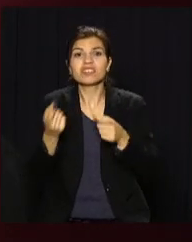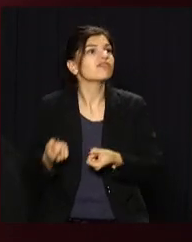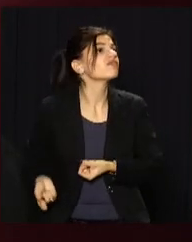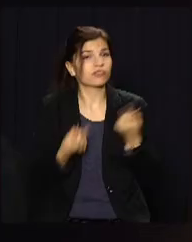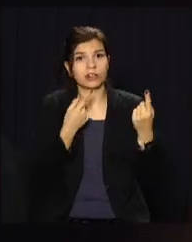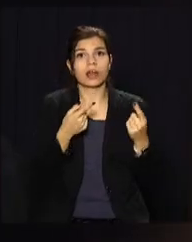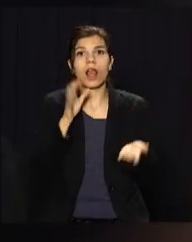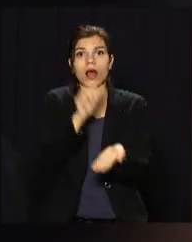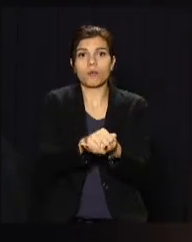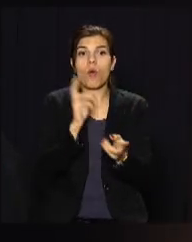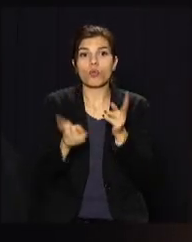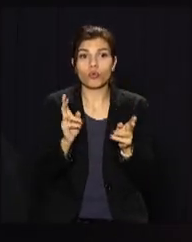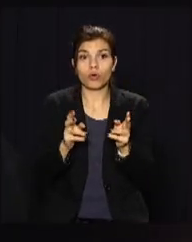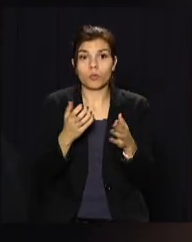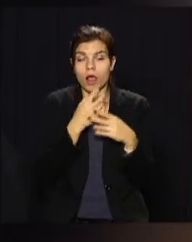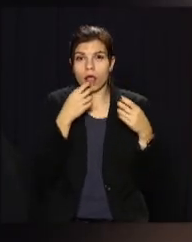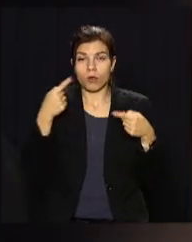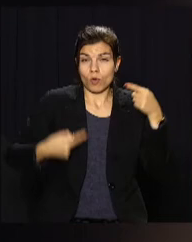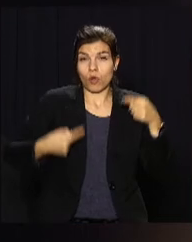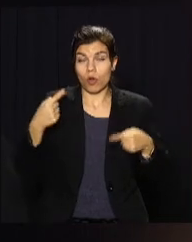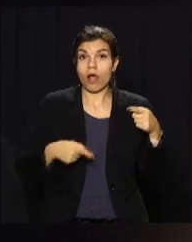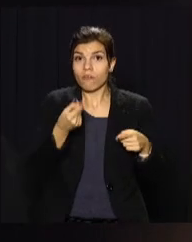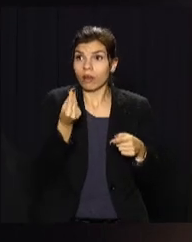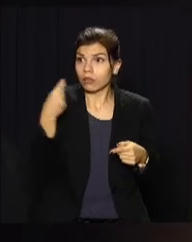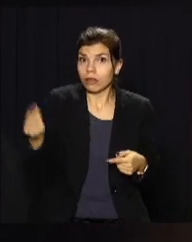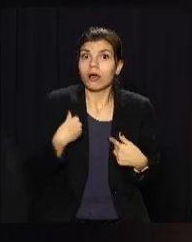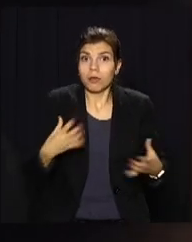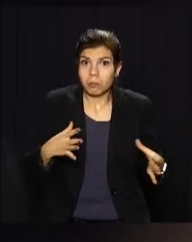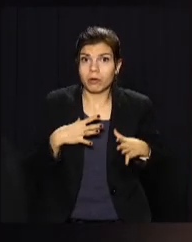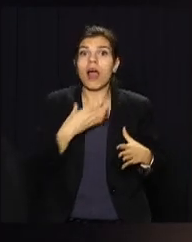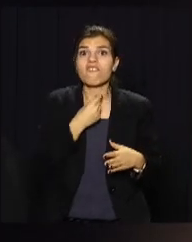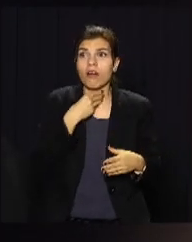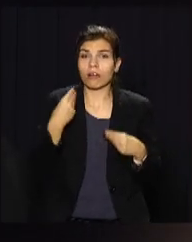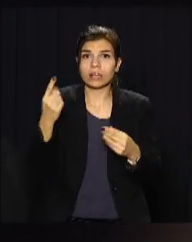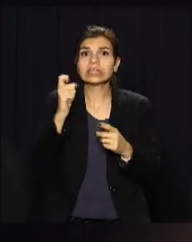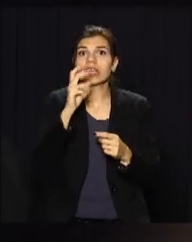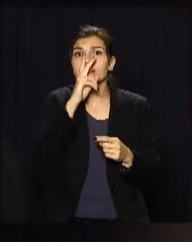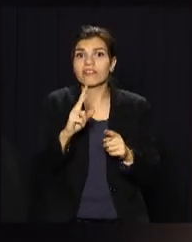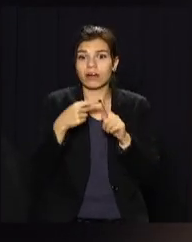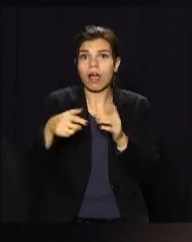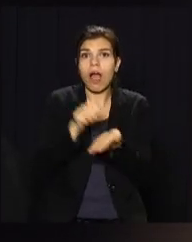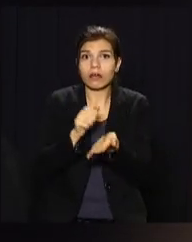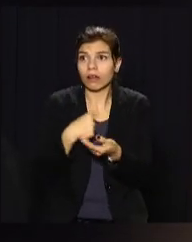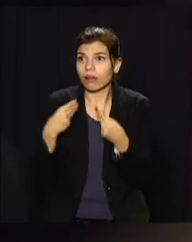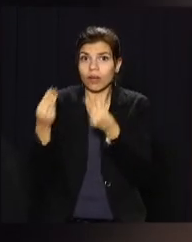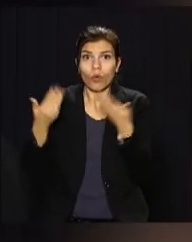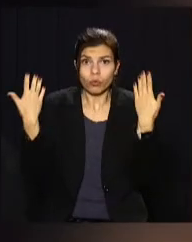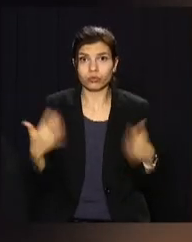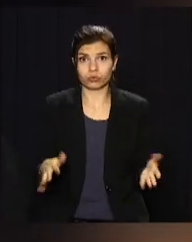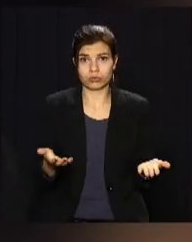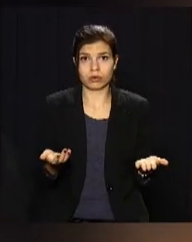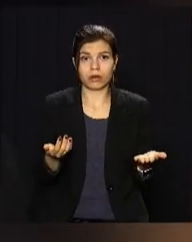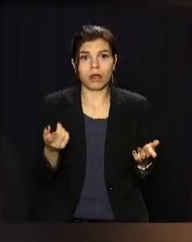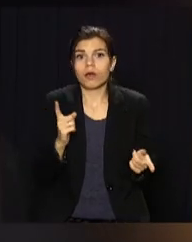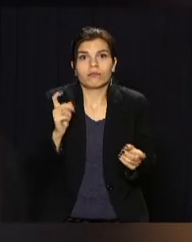кухню до вечора. Ви здали квартиру, ви отримали задаток, ви отримали авансом 2 місяці оренди. Ще другий